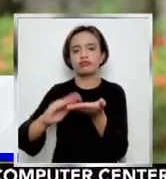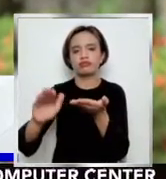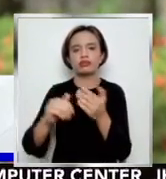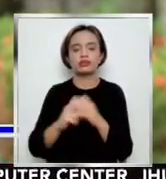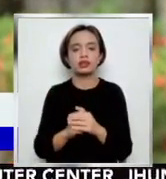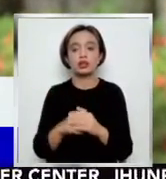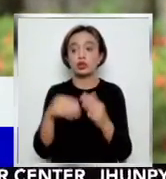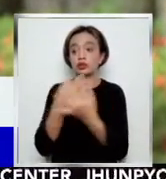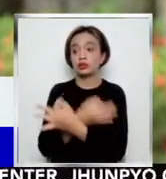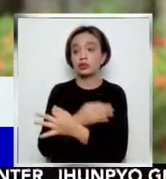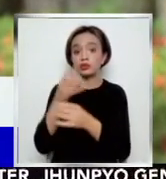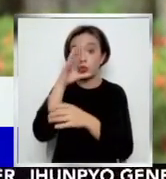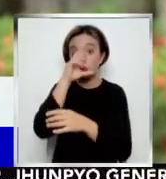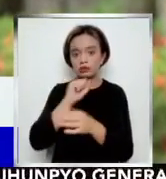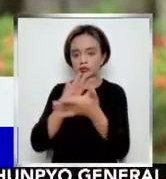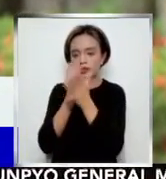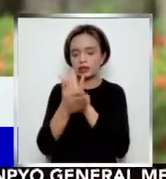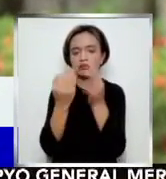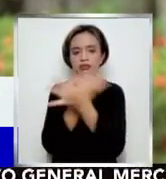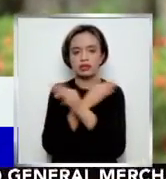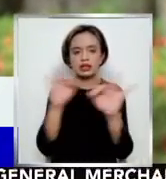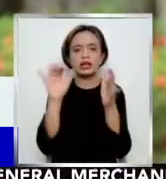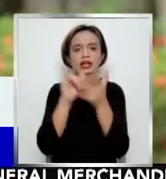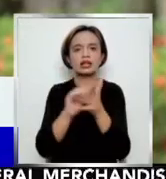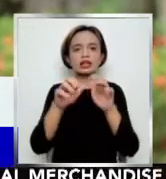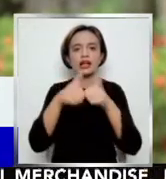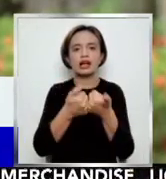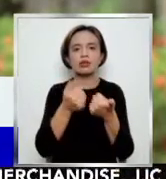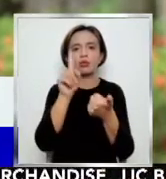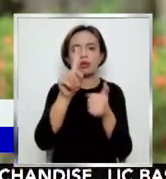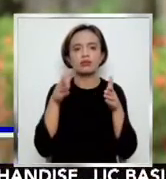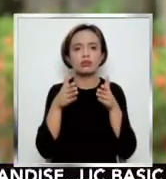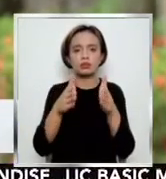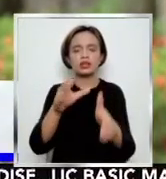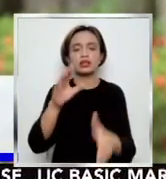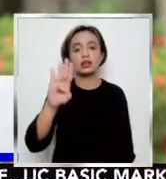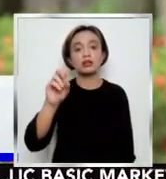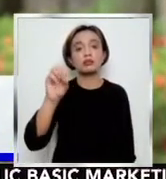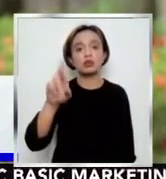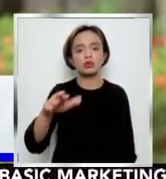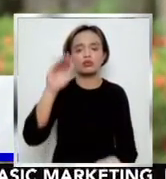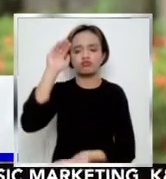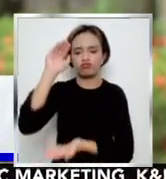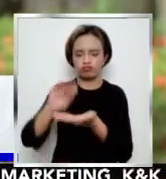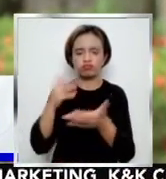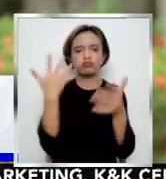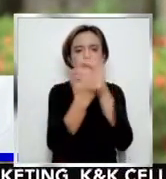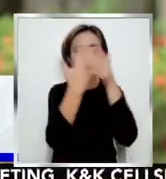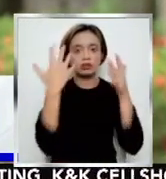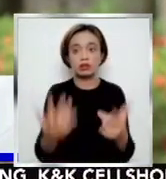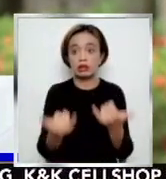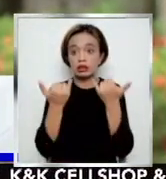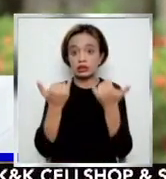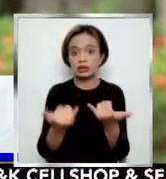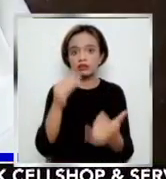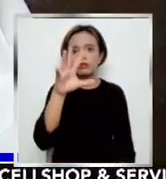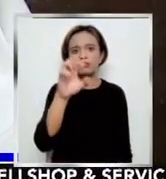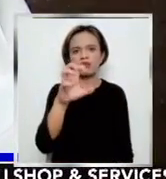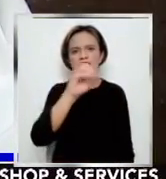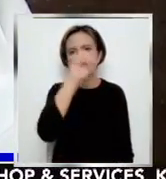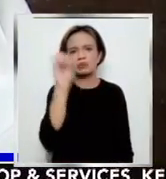para ng Bucor para ma-decongest ang new beleaguered person na sa ngayon ay nasa 500% na over-congested na